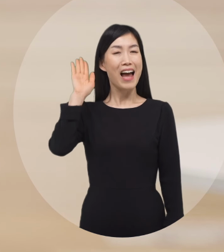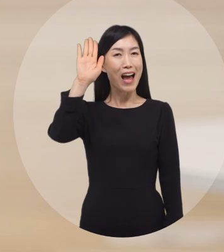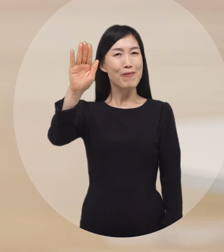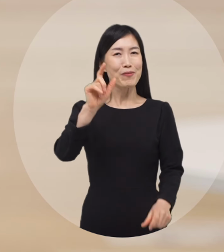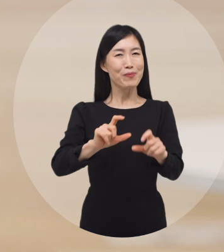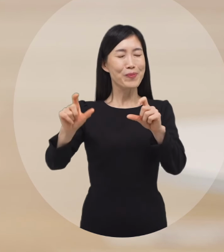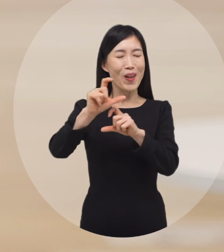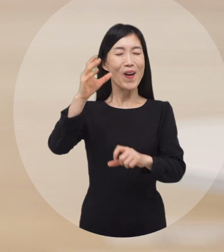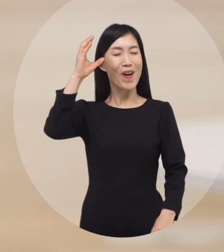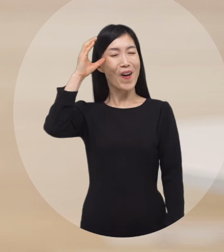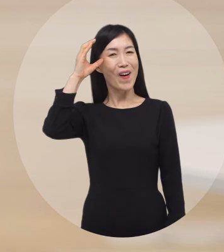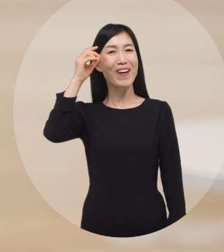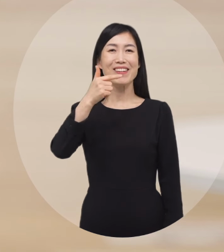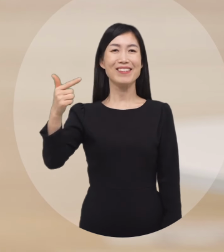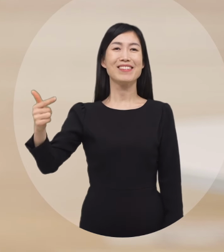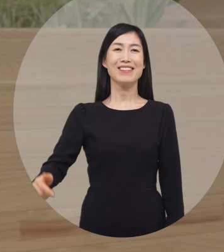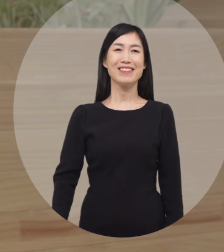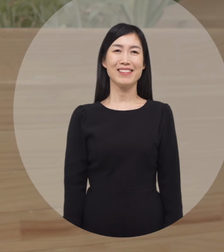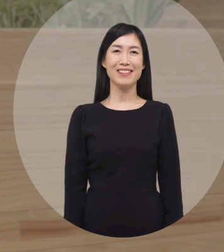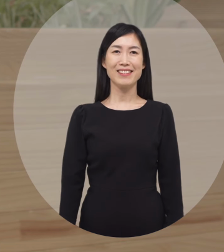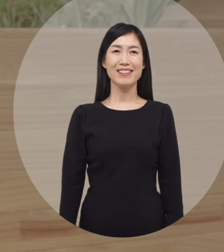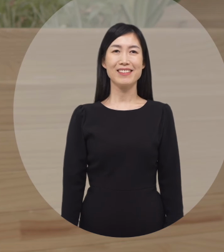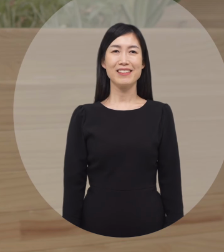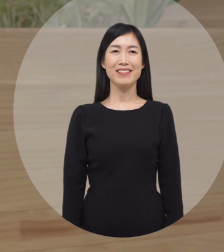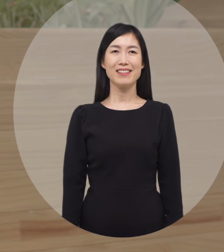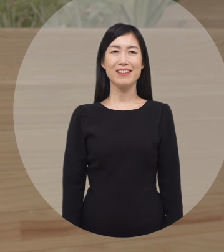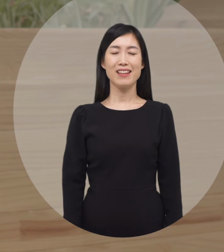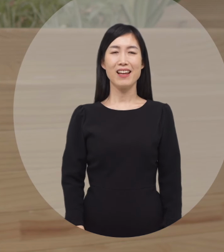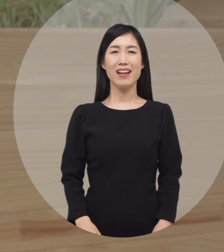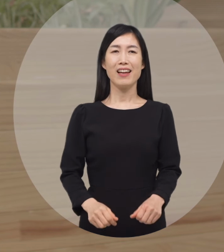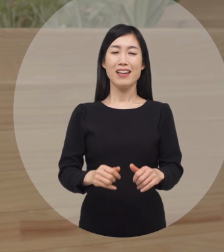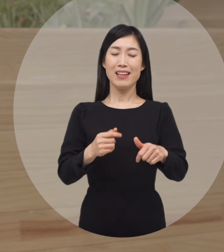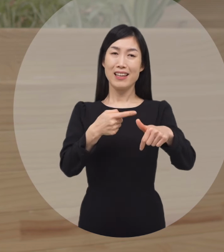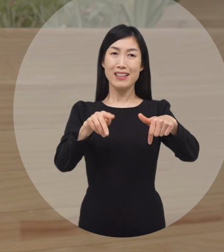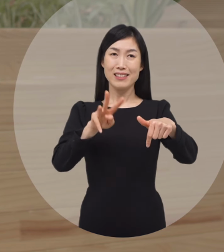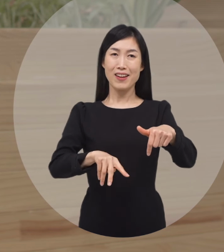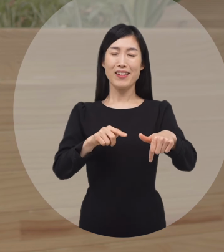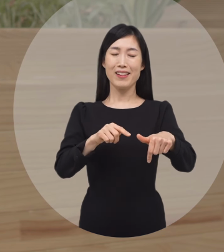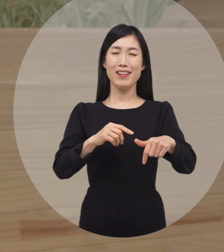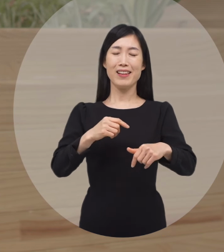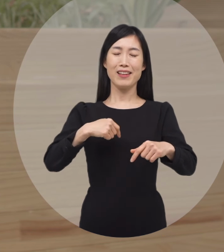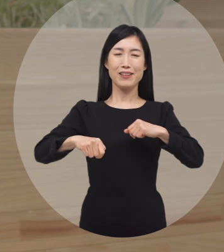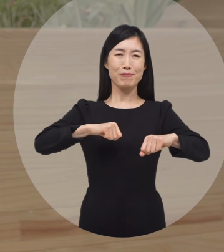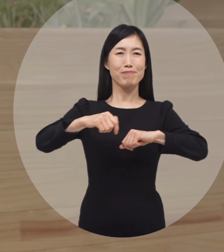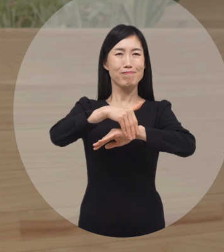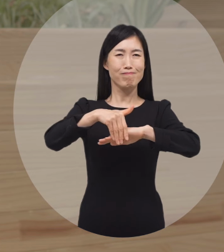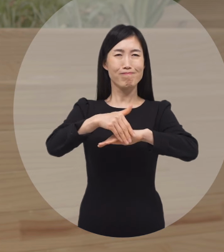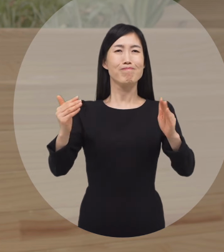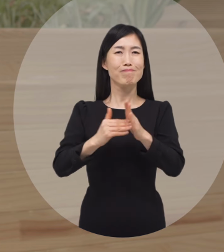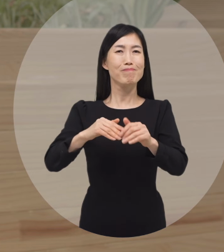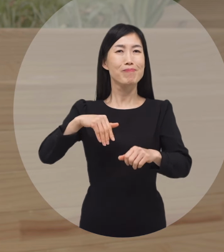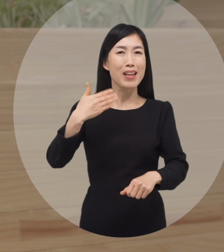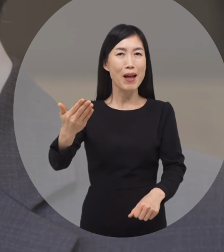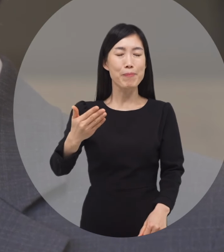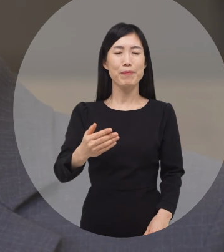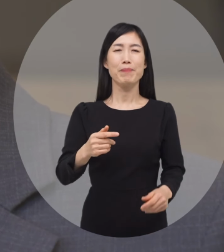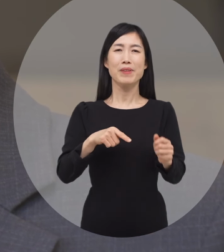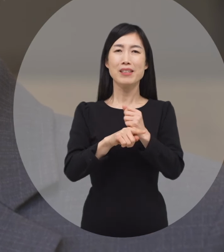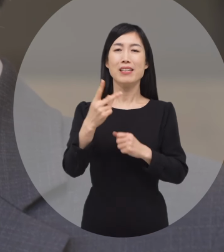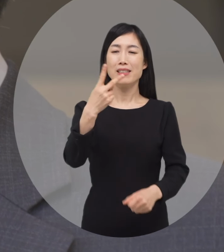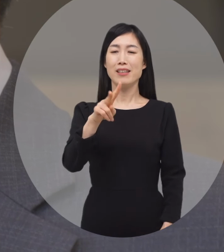더욱더 기대되는 것 같습니다. 예, 포스트 인천전략은요, 인천전략이 종료되는 2022년 이후에도